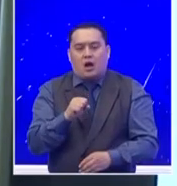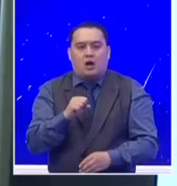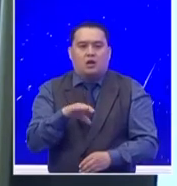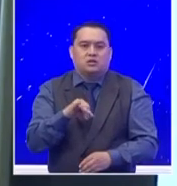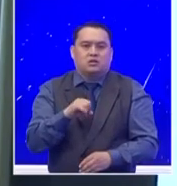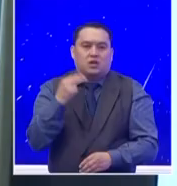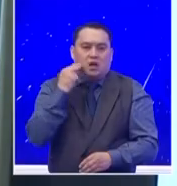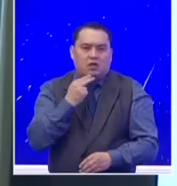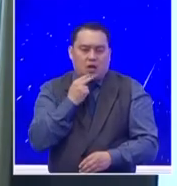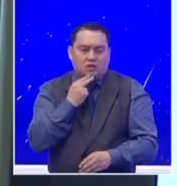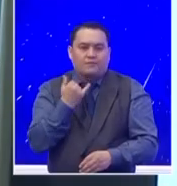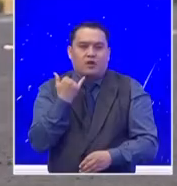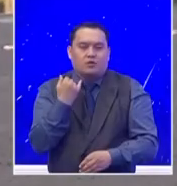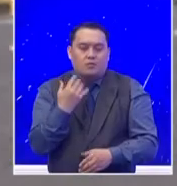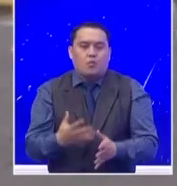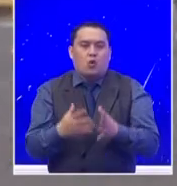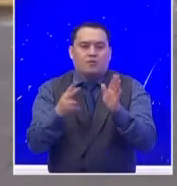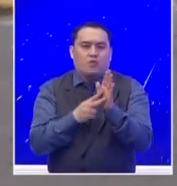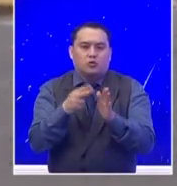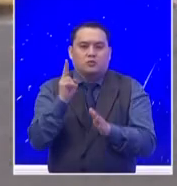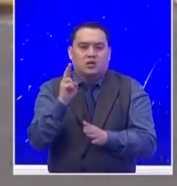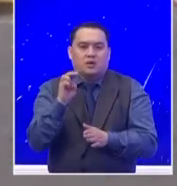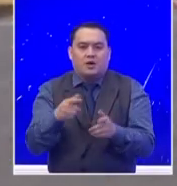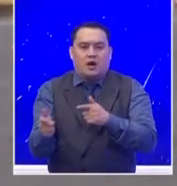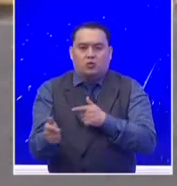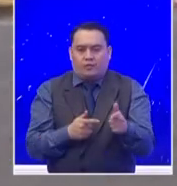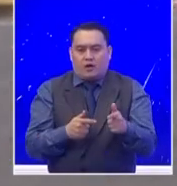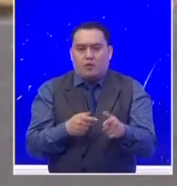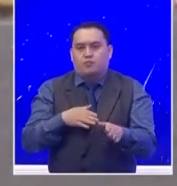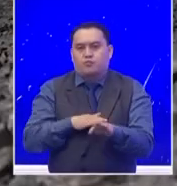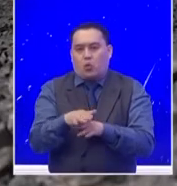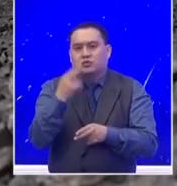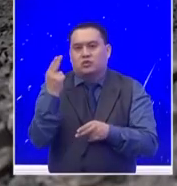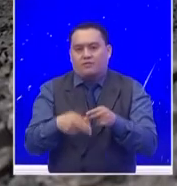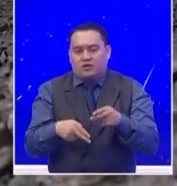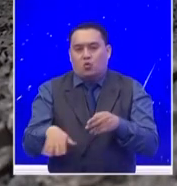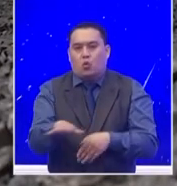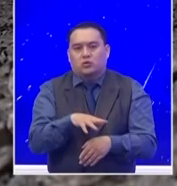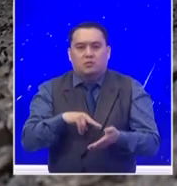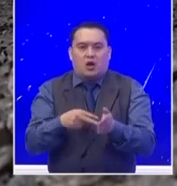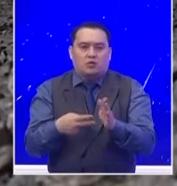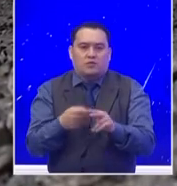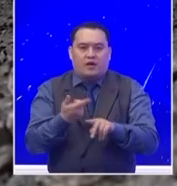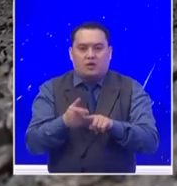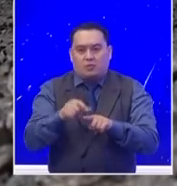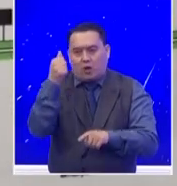«Сити Констракшн». Из них чуть более 8 километров уже готовы. Полное завершение веренного участка планируется в этом